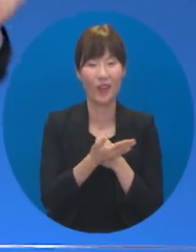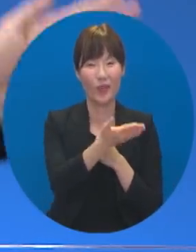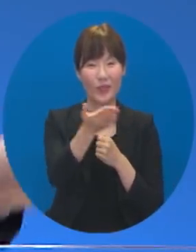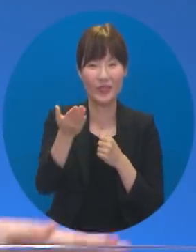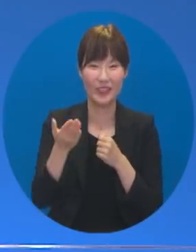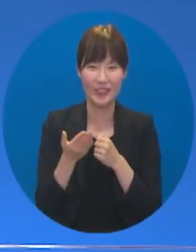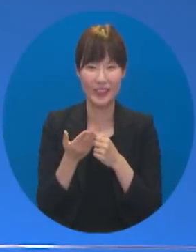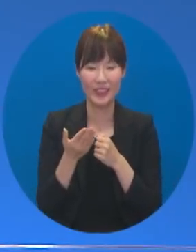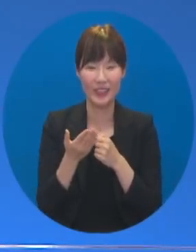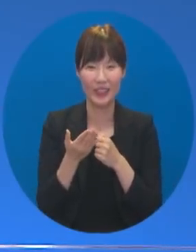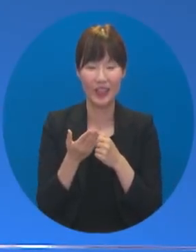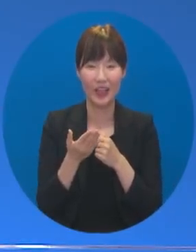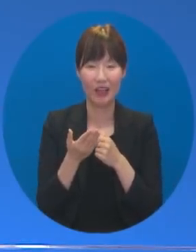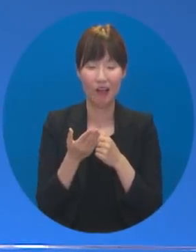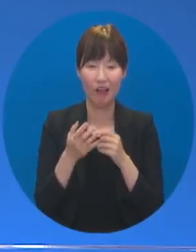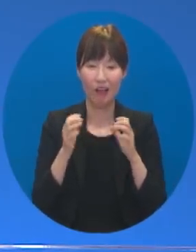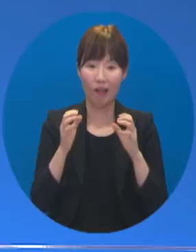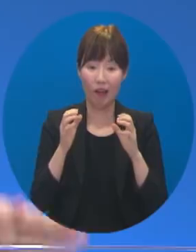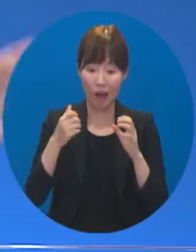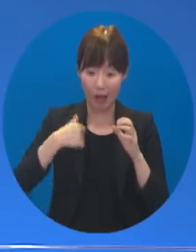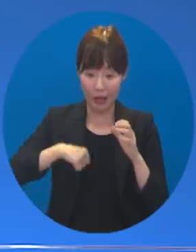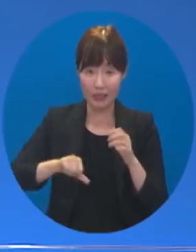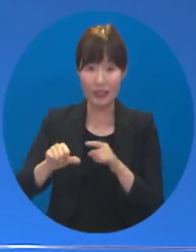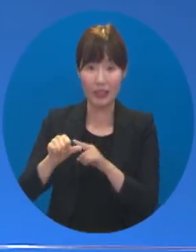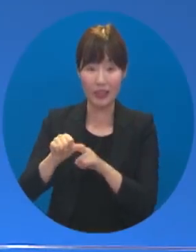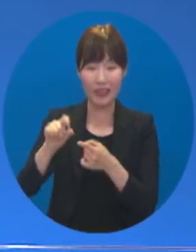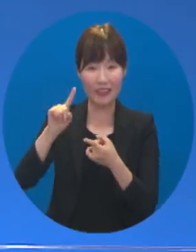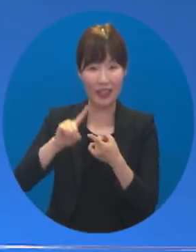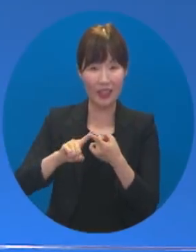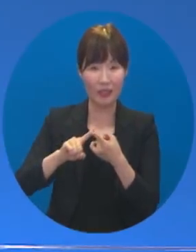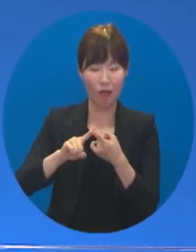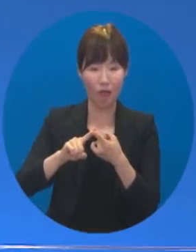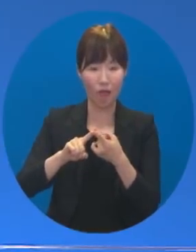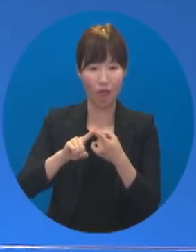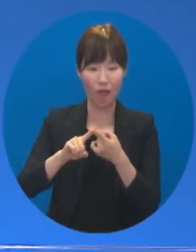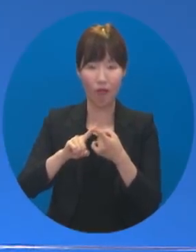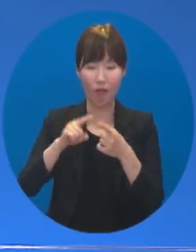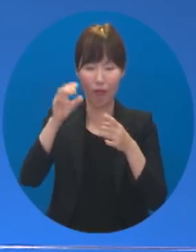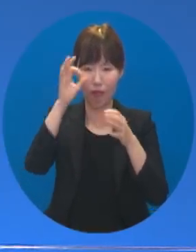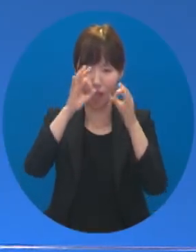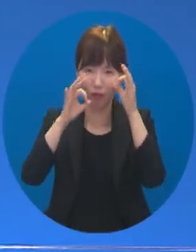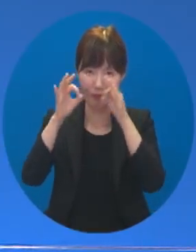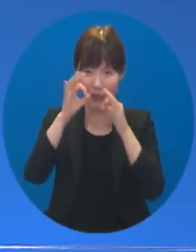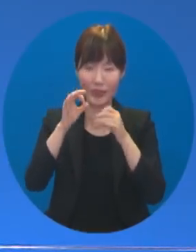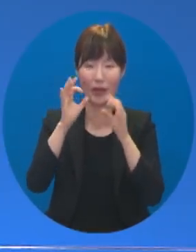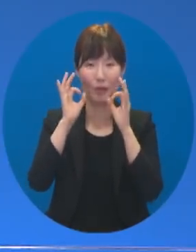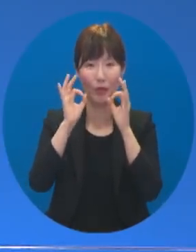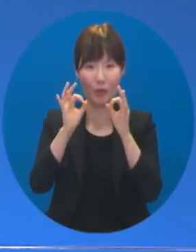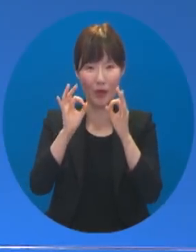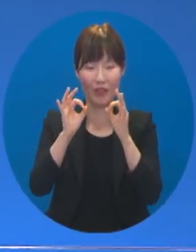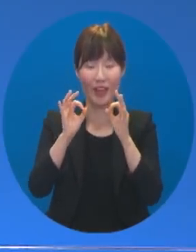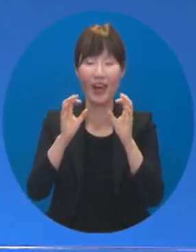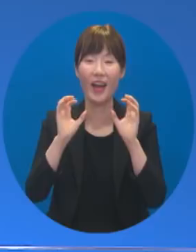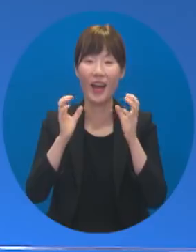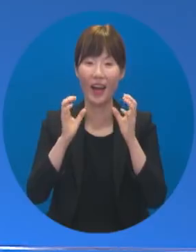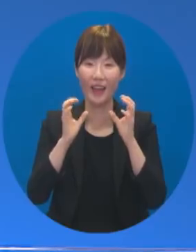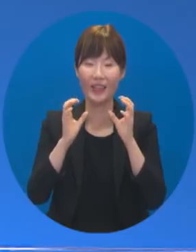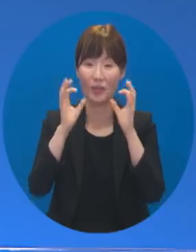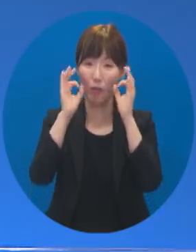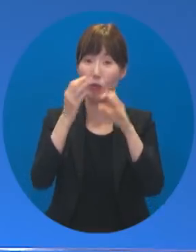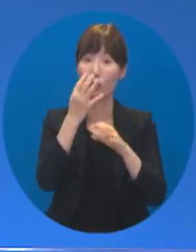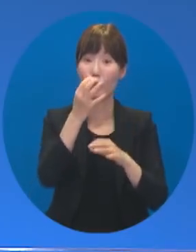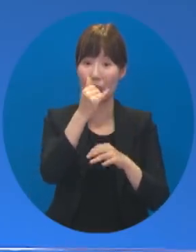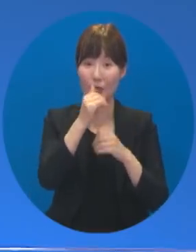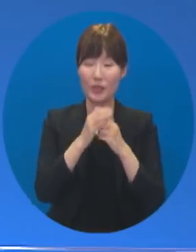대해서 검색을 하시다 보면 또 나오게 됩니다. 이 미겔이라는 원기와 똑같이 생긴 그 소아 조로증을 앓고 있는 이